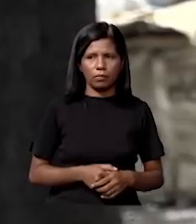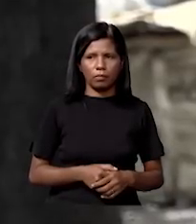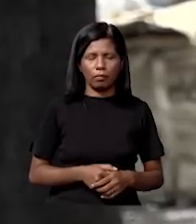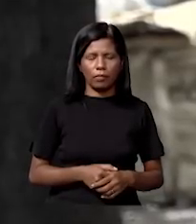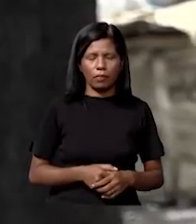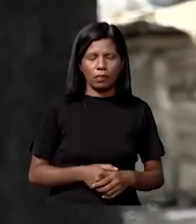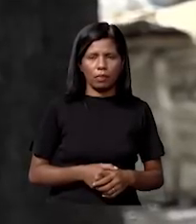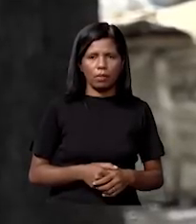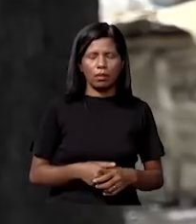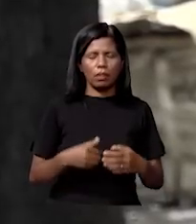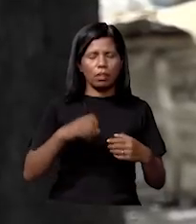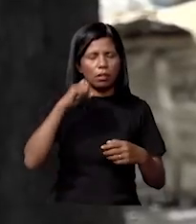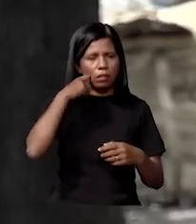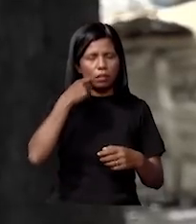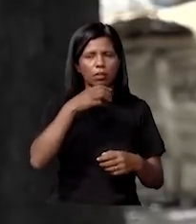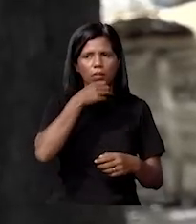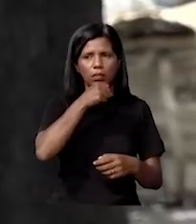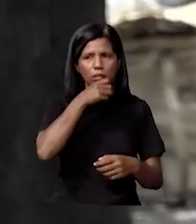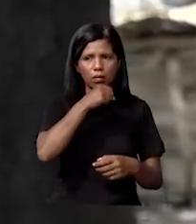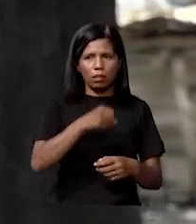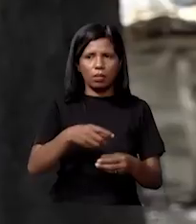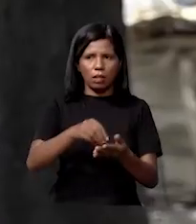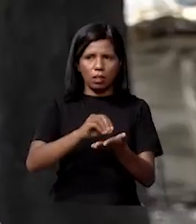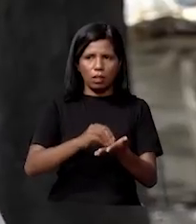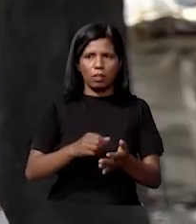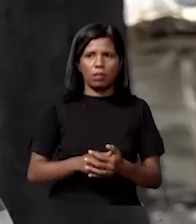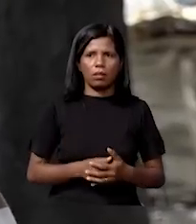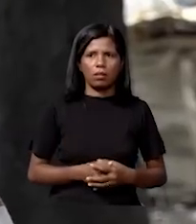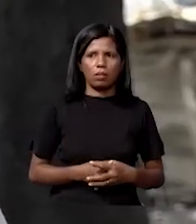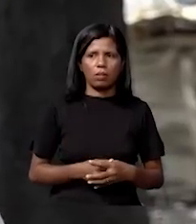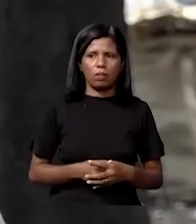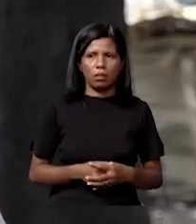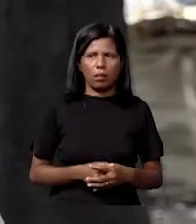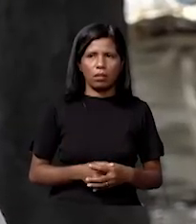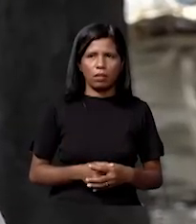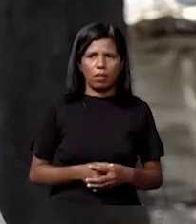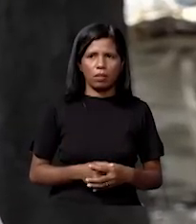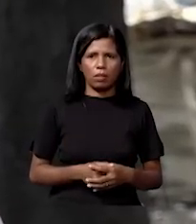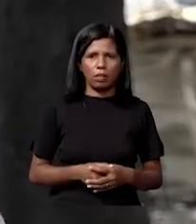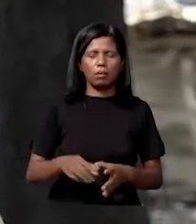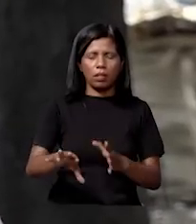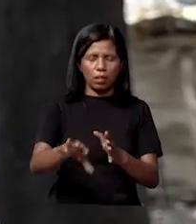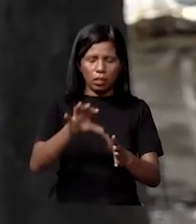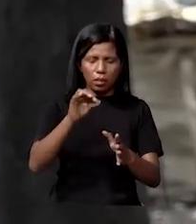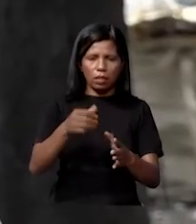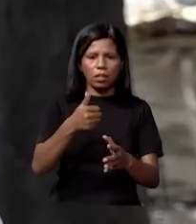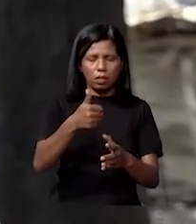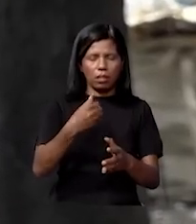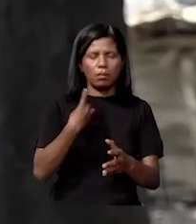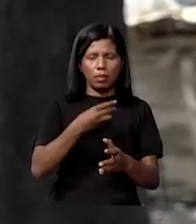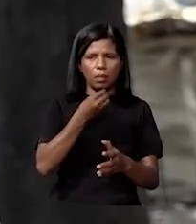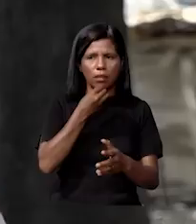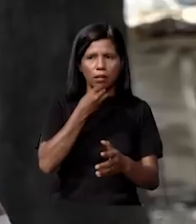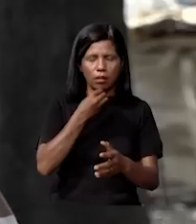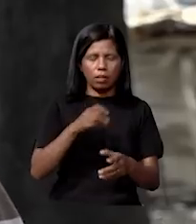sabraka sabraka roro kami han te roro kami hil sira dia kwa han